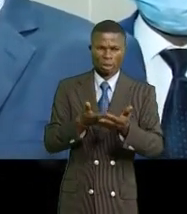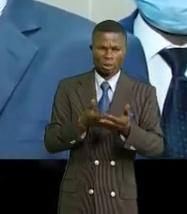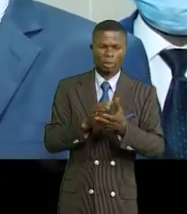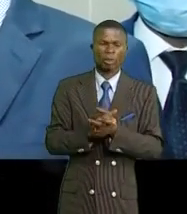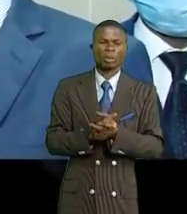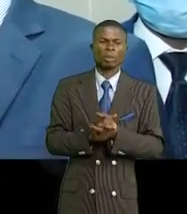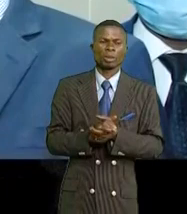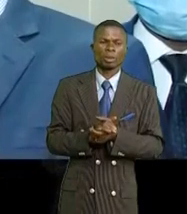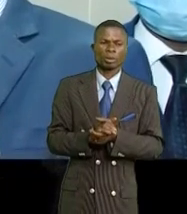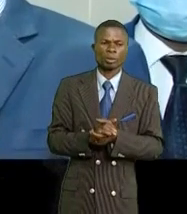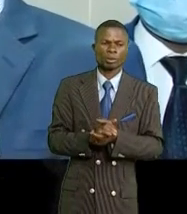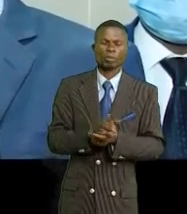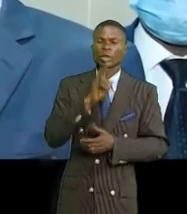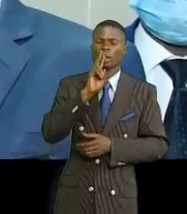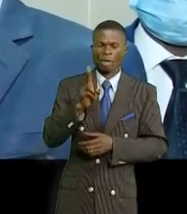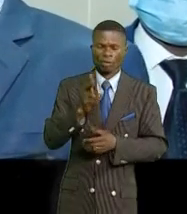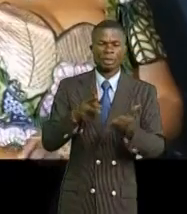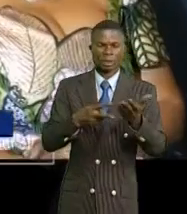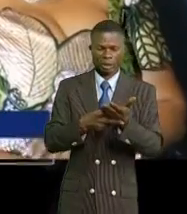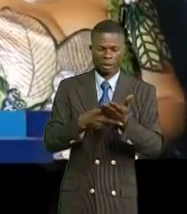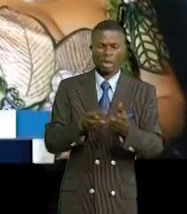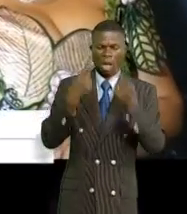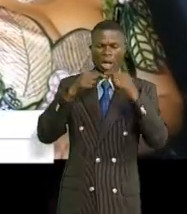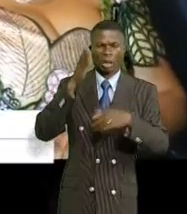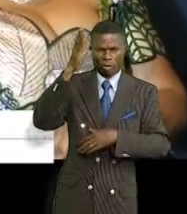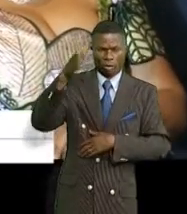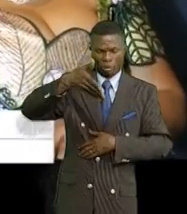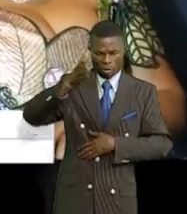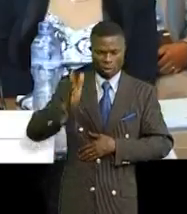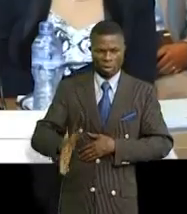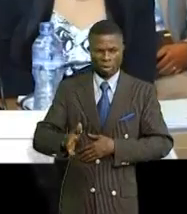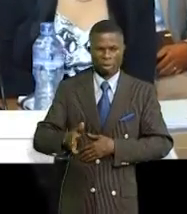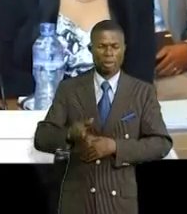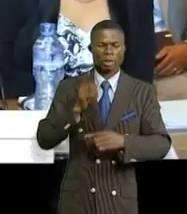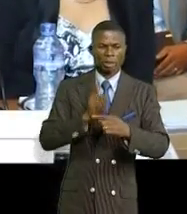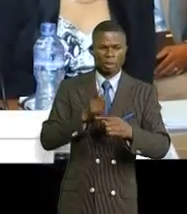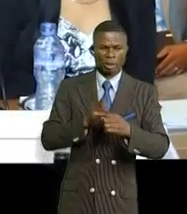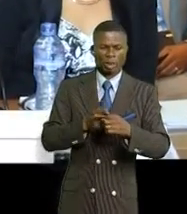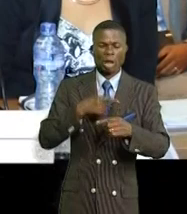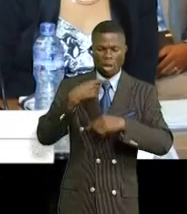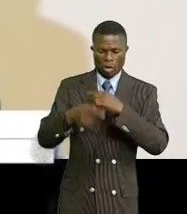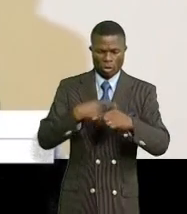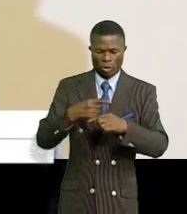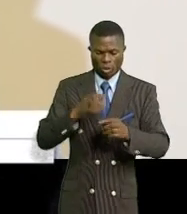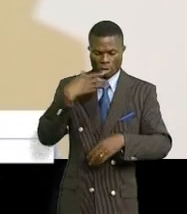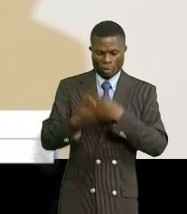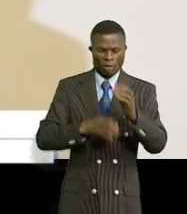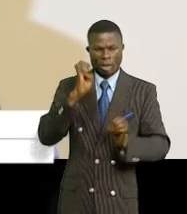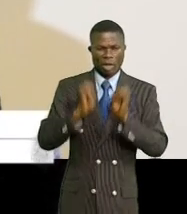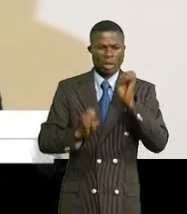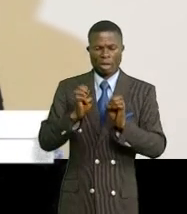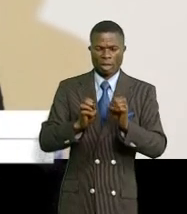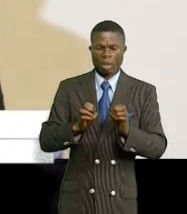que la vérité des prix sera au rendez-vous. Les experts ont du pain sur la planche. Ils vont commencer par évaluer l'arrêté